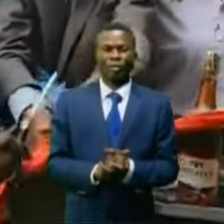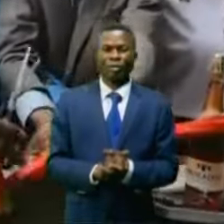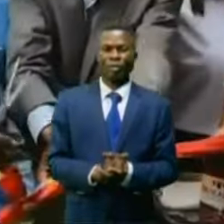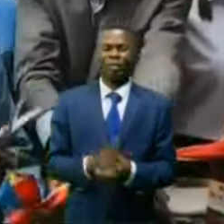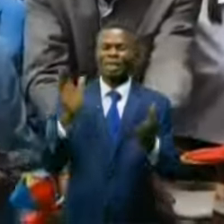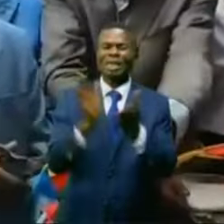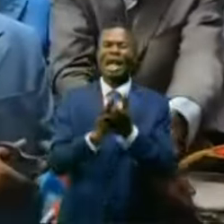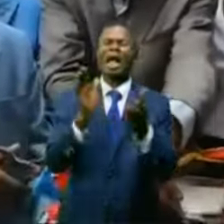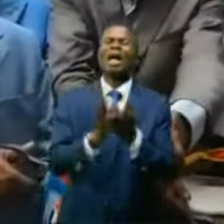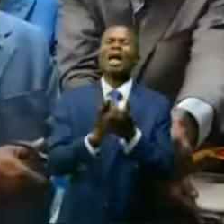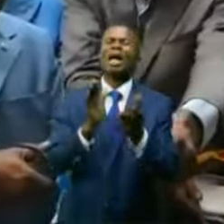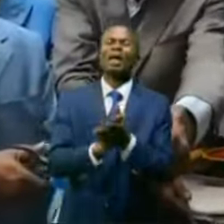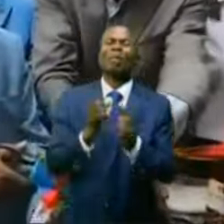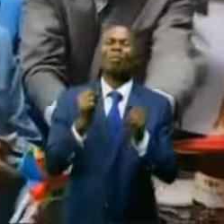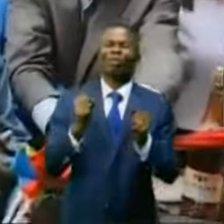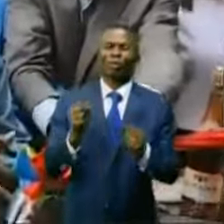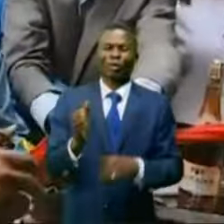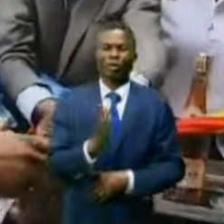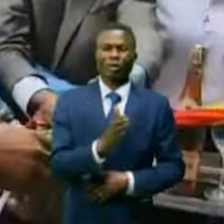Acclamez.